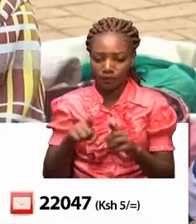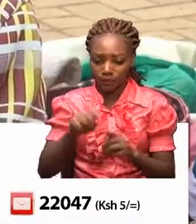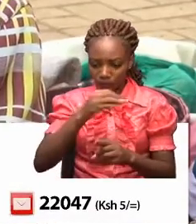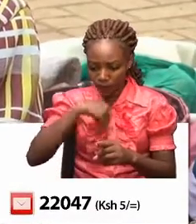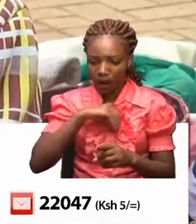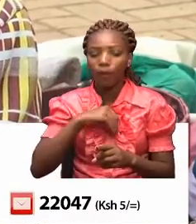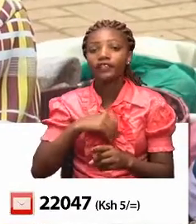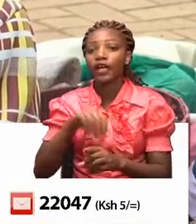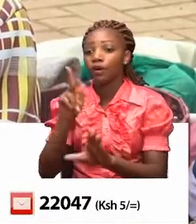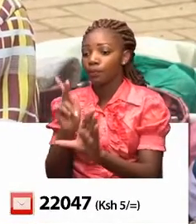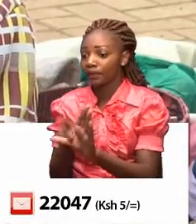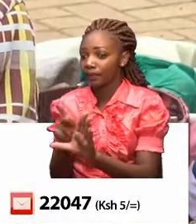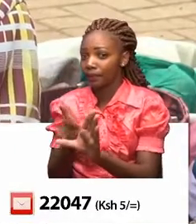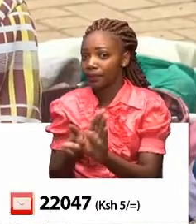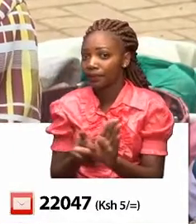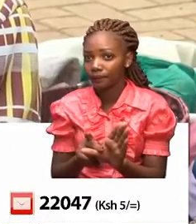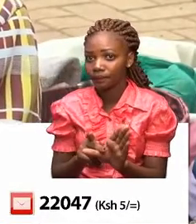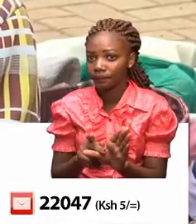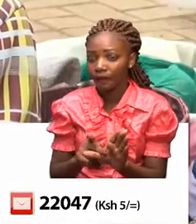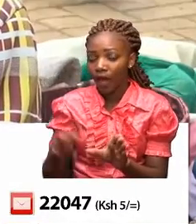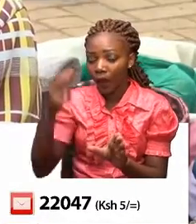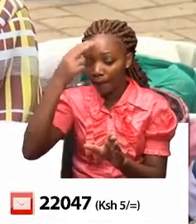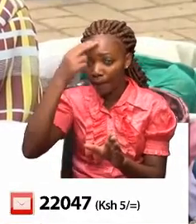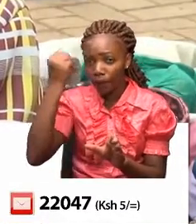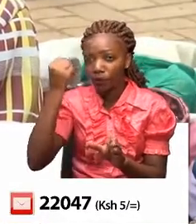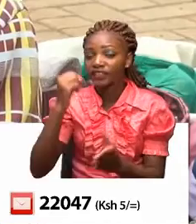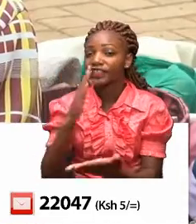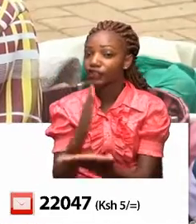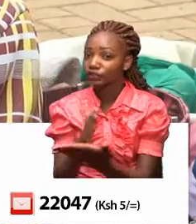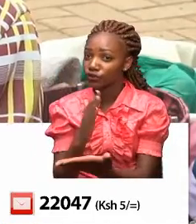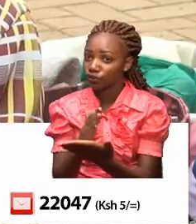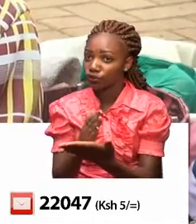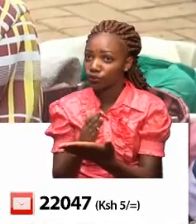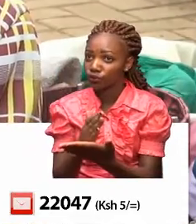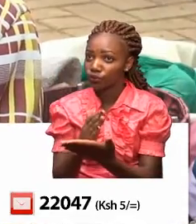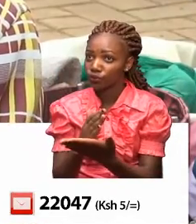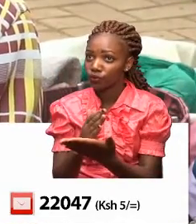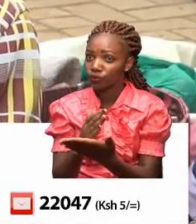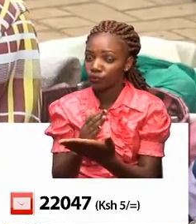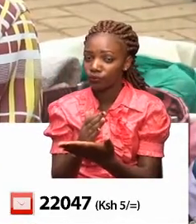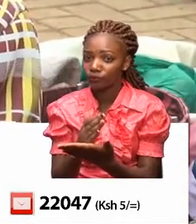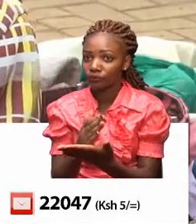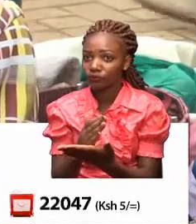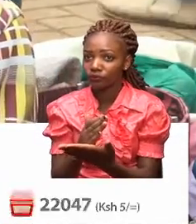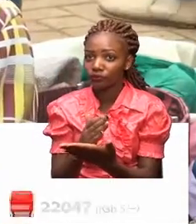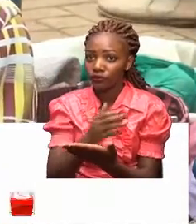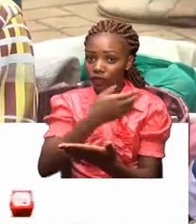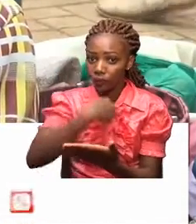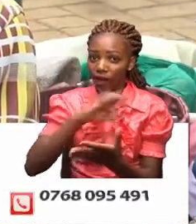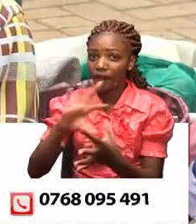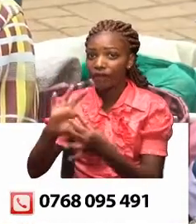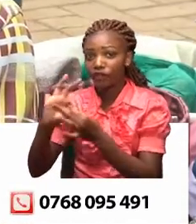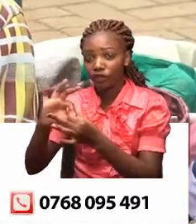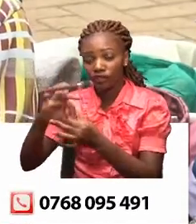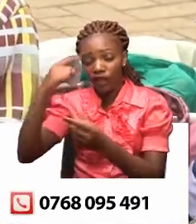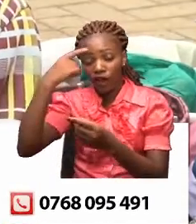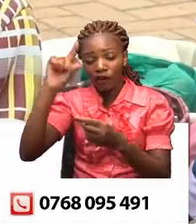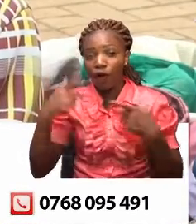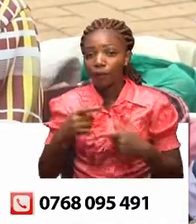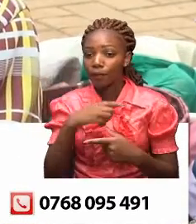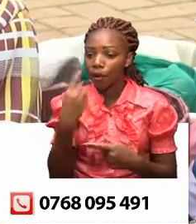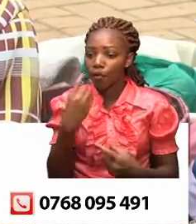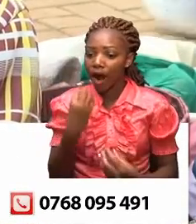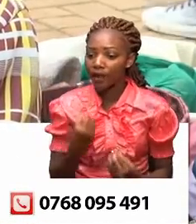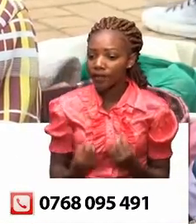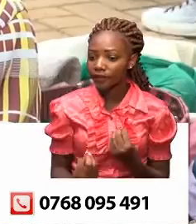tuhusishe. Manake ndio kuna hii National Council for Person with Disability,